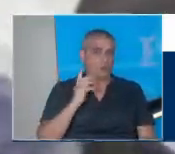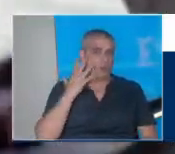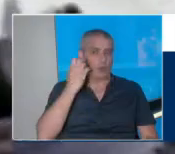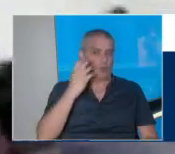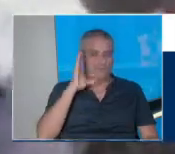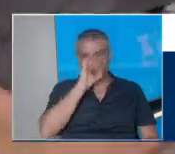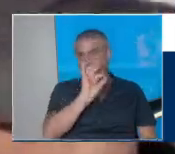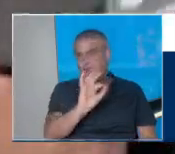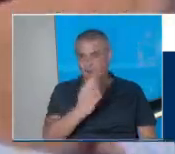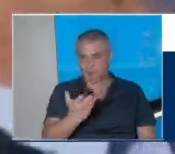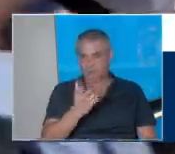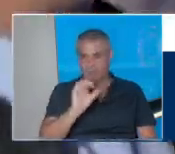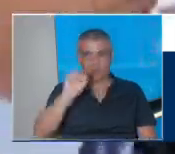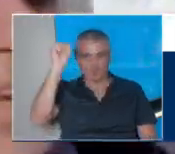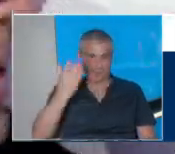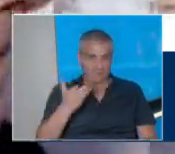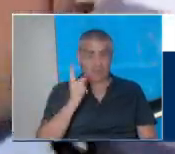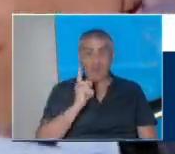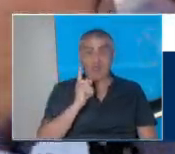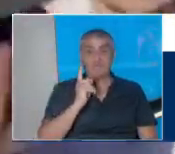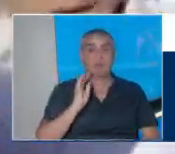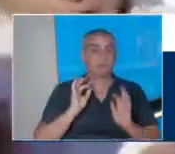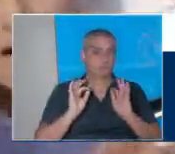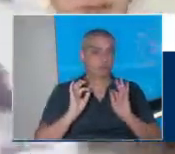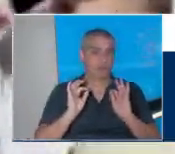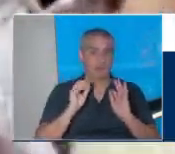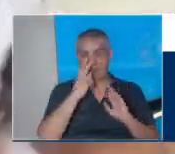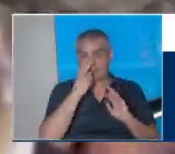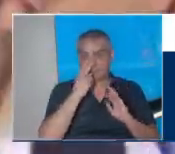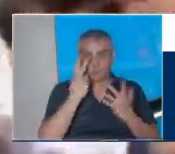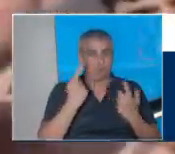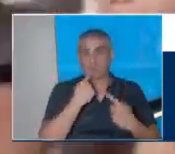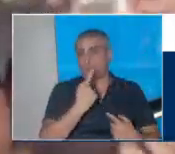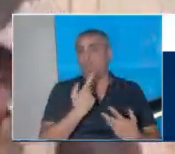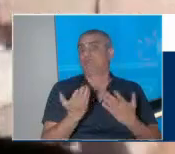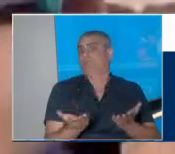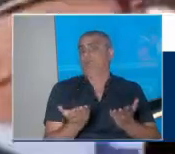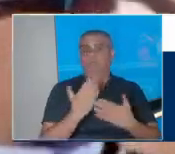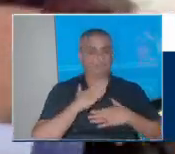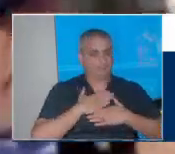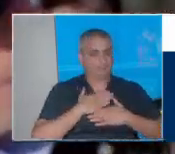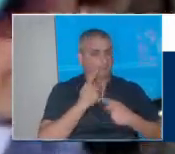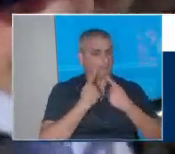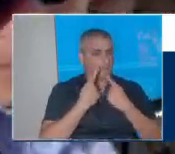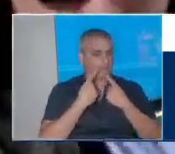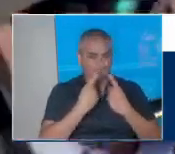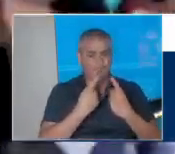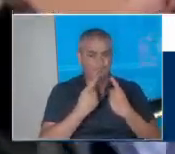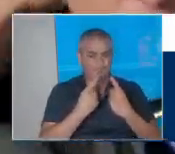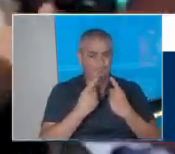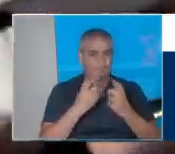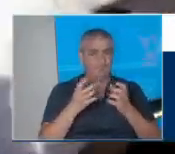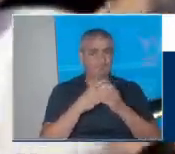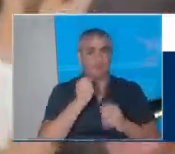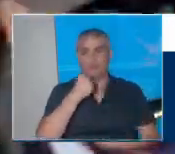הקו של בן גביר, אבל כדי באמת לנסות להגיד שהנה, המגעים בגוש,